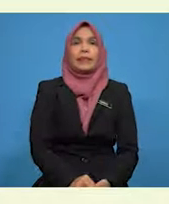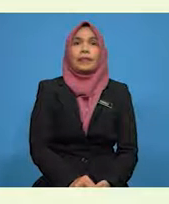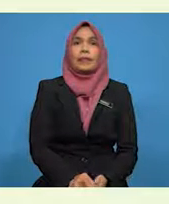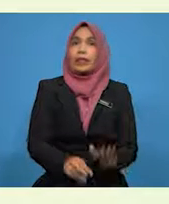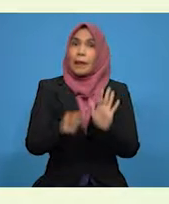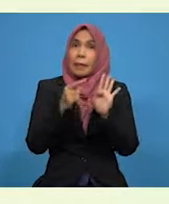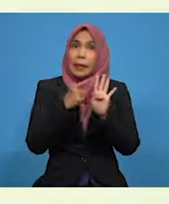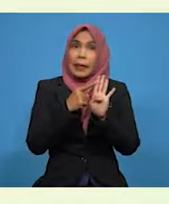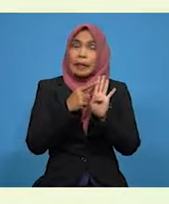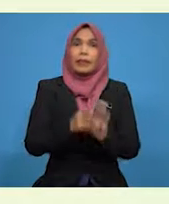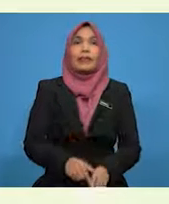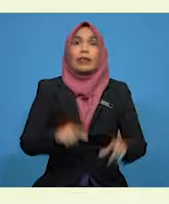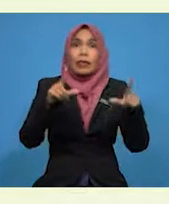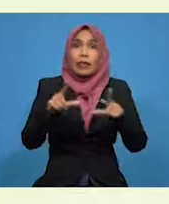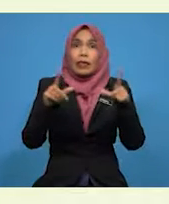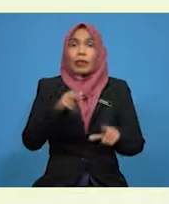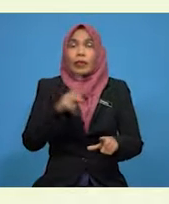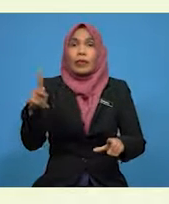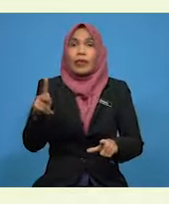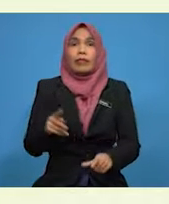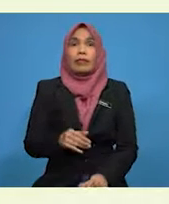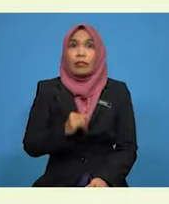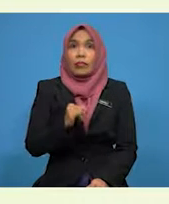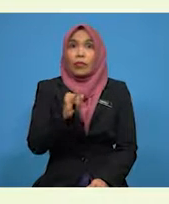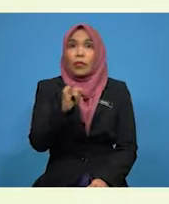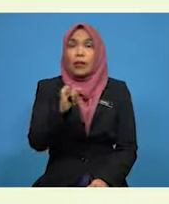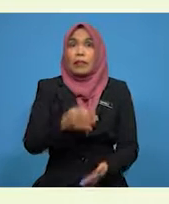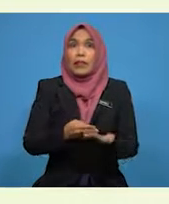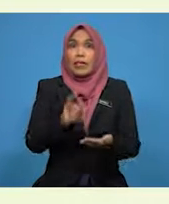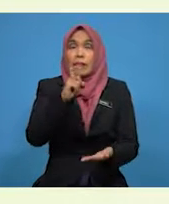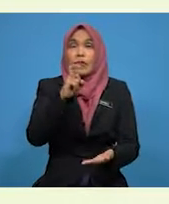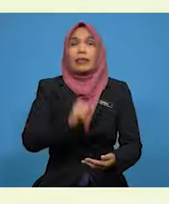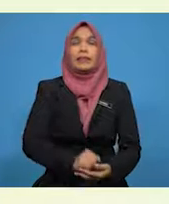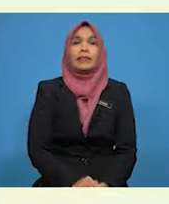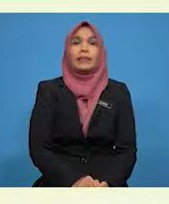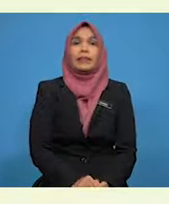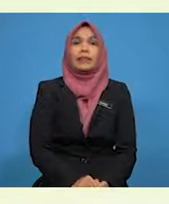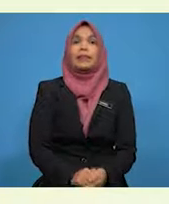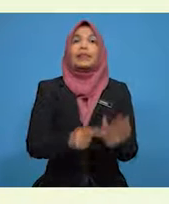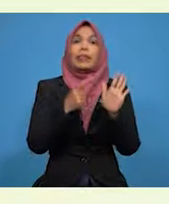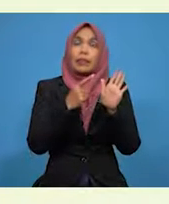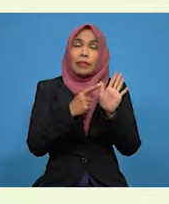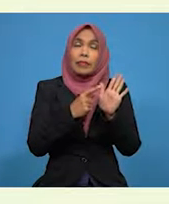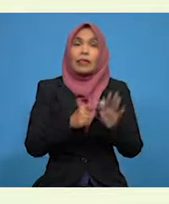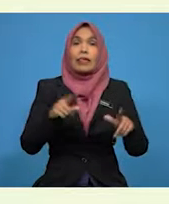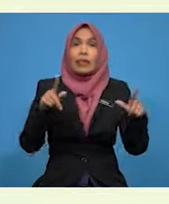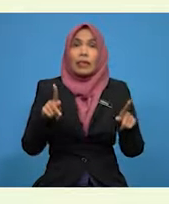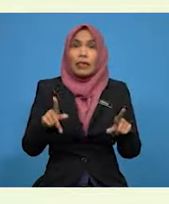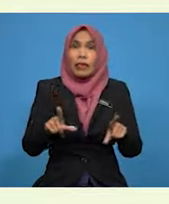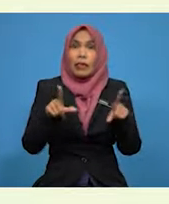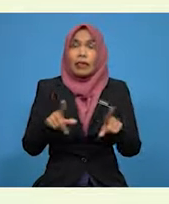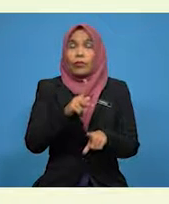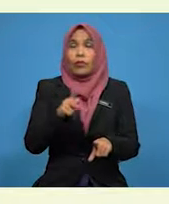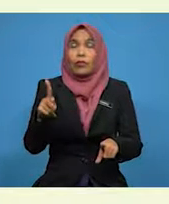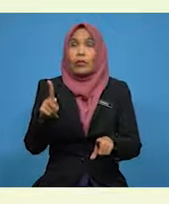Keempat, melakukan nyah kuman reban poteri. Dan kelima, melakukan rawatan